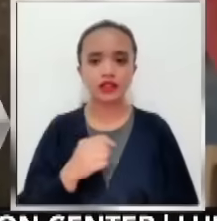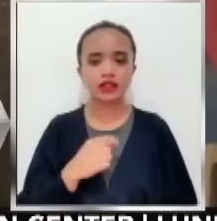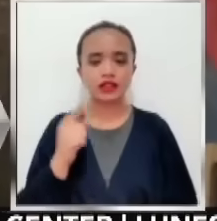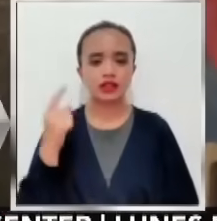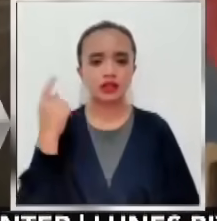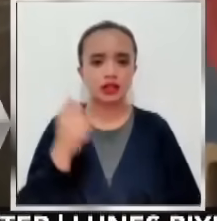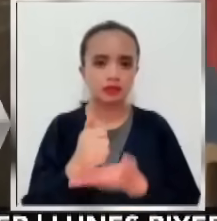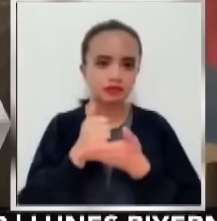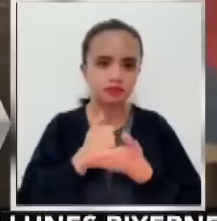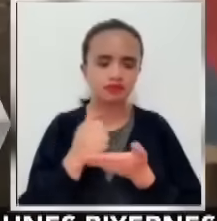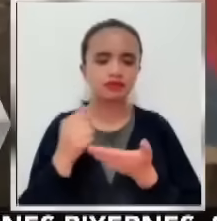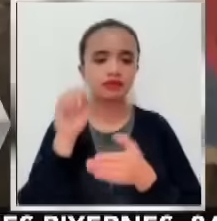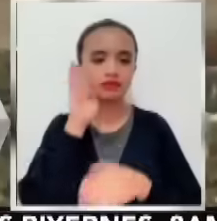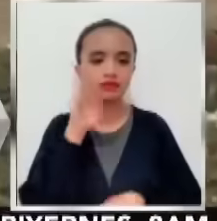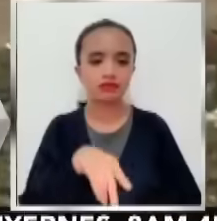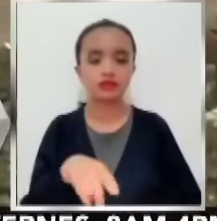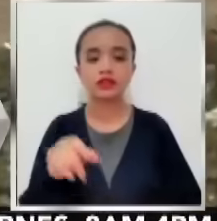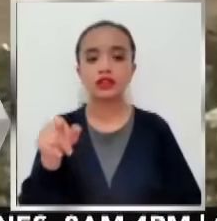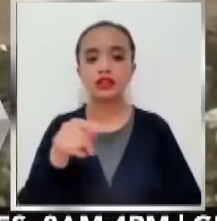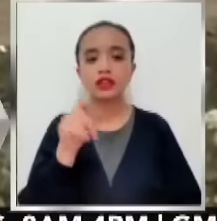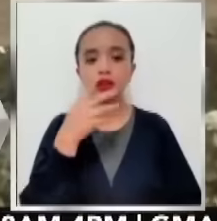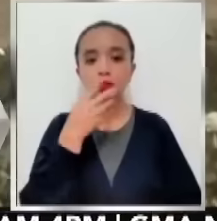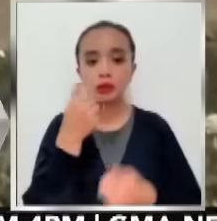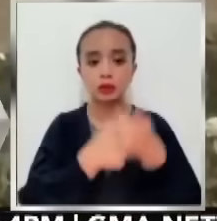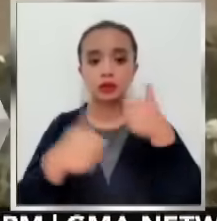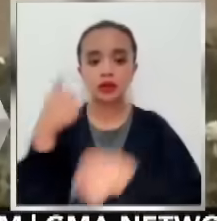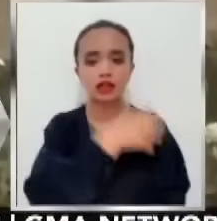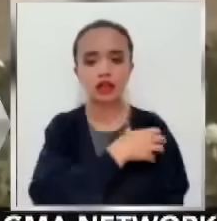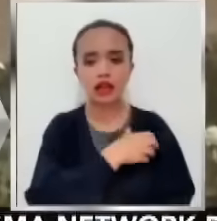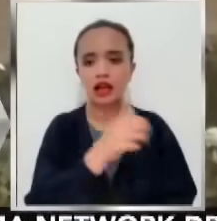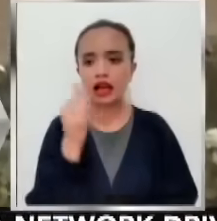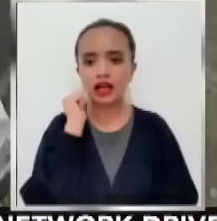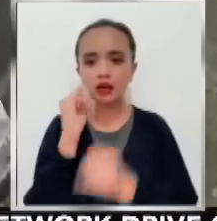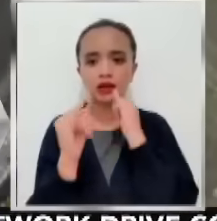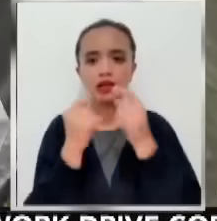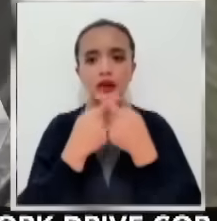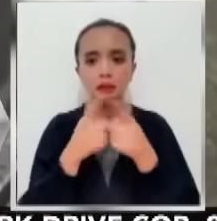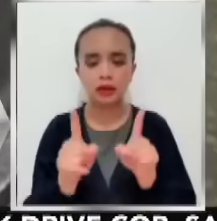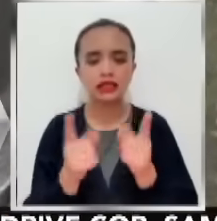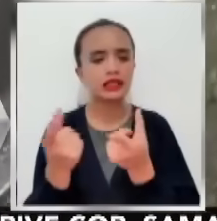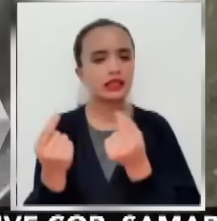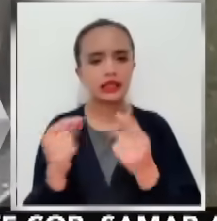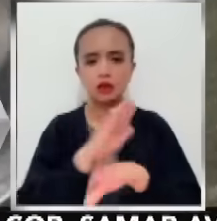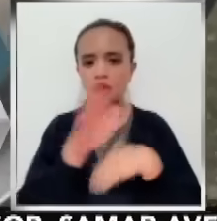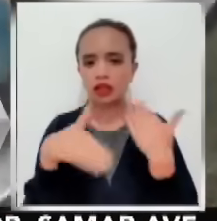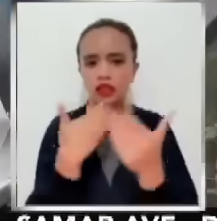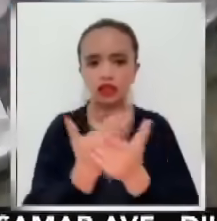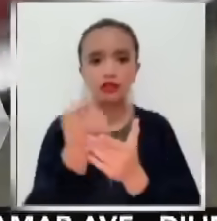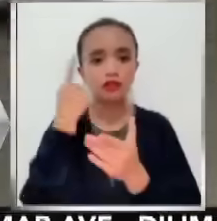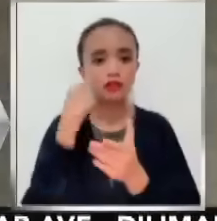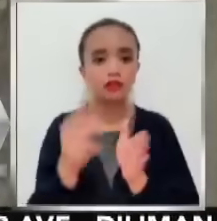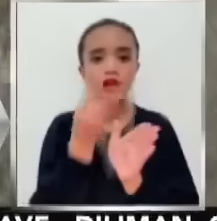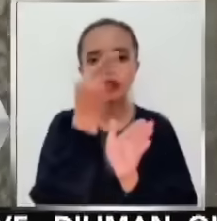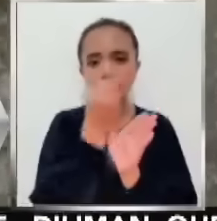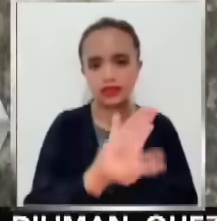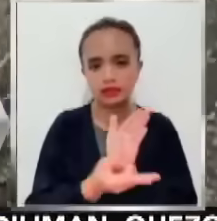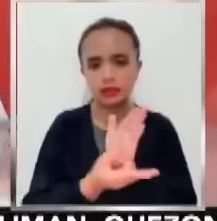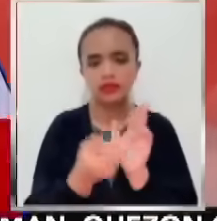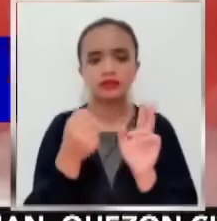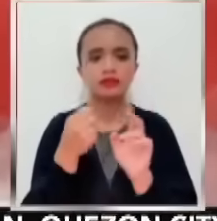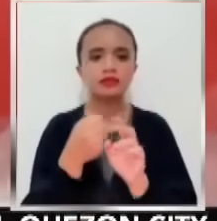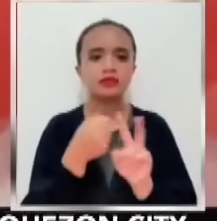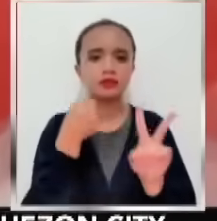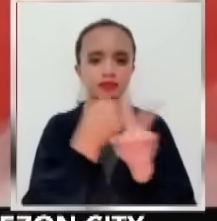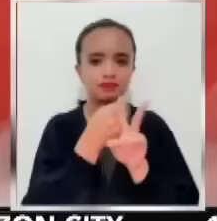muna magbigay ng pahayag ang mga otoridad, pero anila, ginawa raw nila ang lahat para sagipin ang mga biktima. Para sa